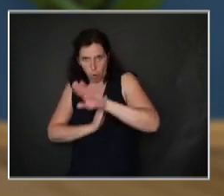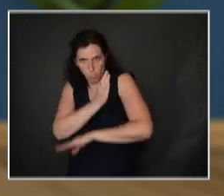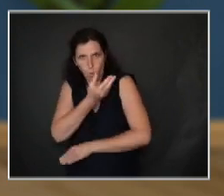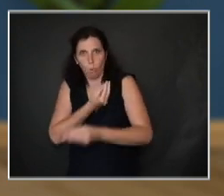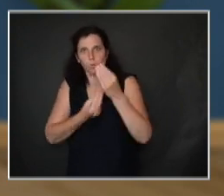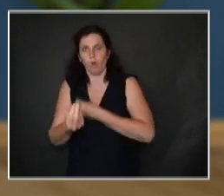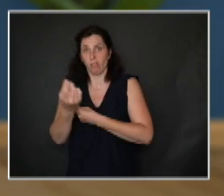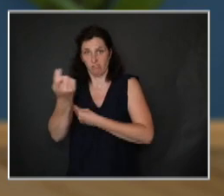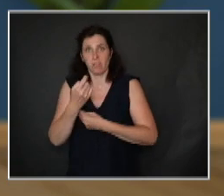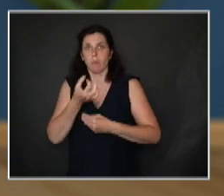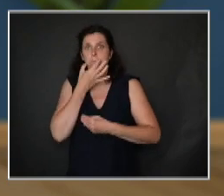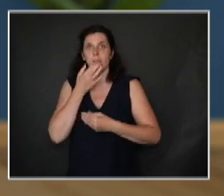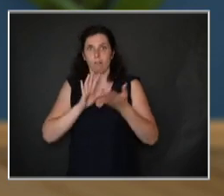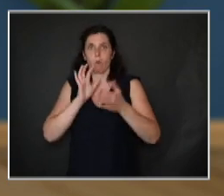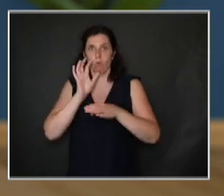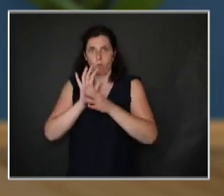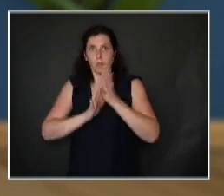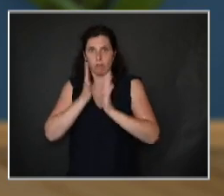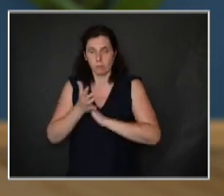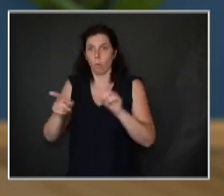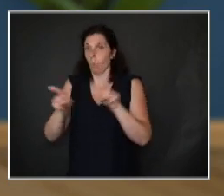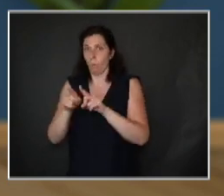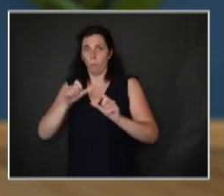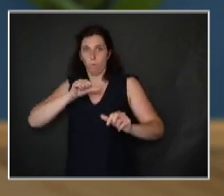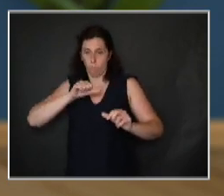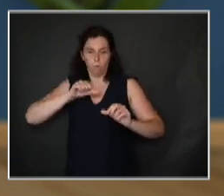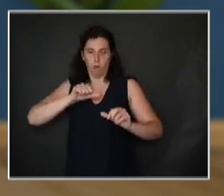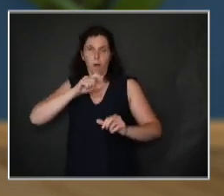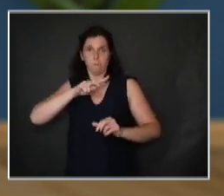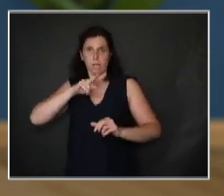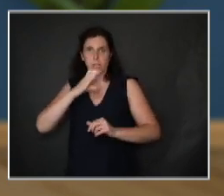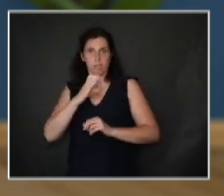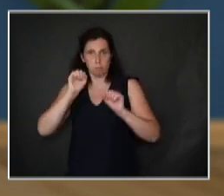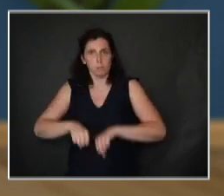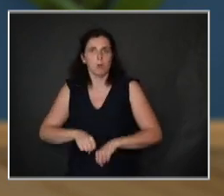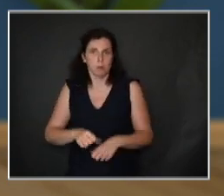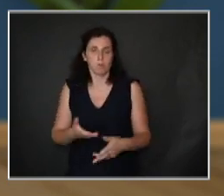y a aussi une augmentation des accidents cardiovasculaires. Voilà. Donc une bonne infiltration vaut parfois mieux que plein de